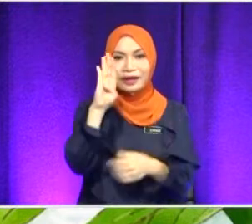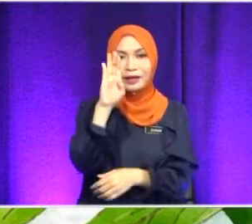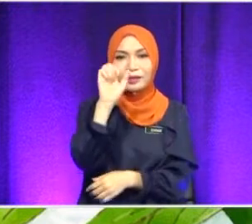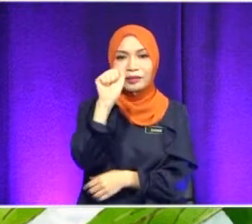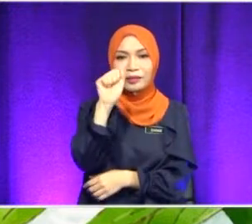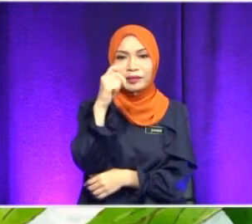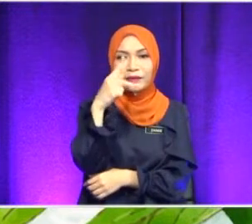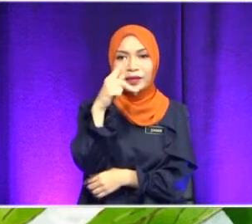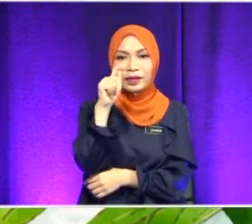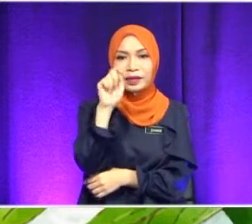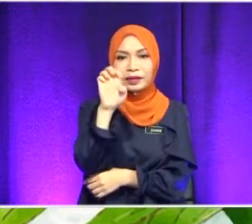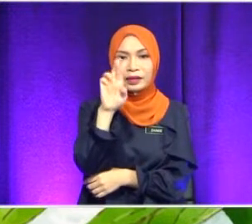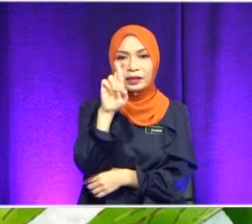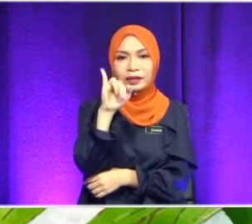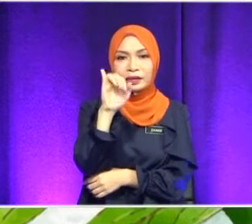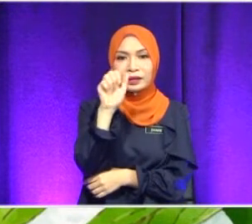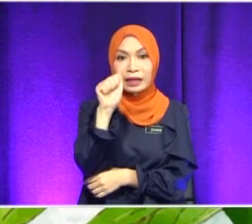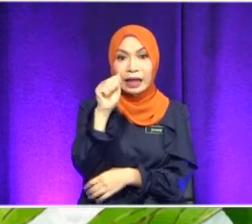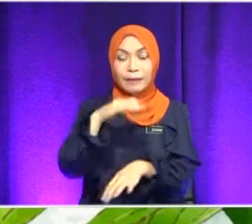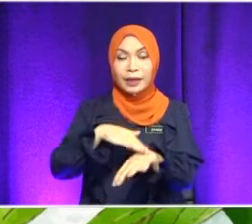kacang-kacang nih BTW